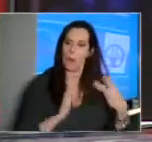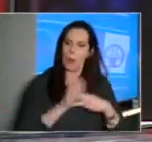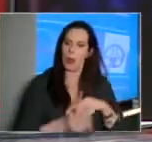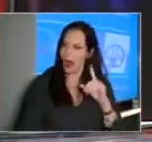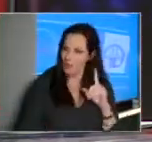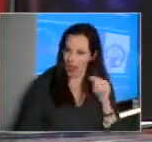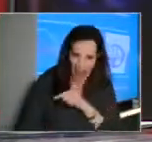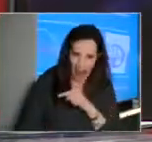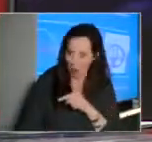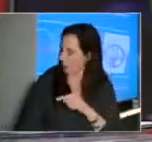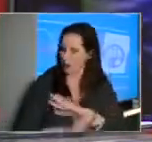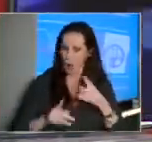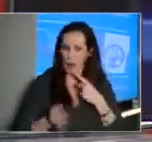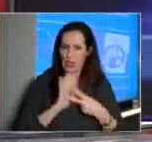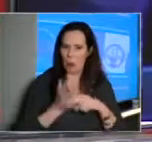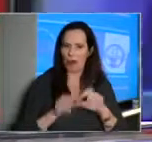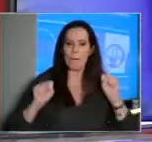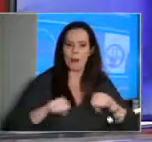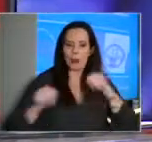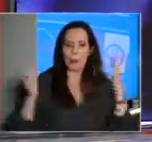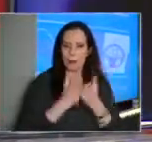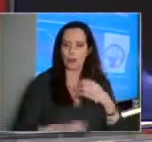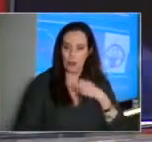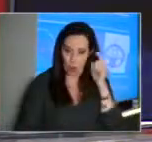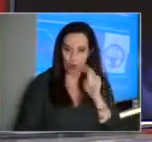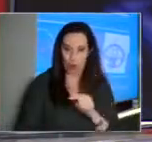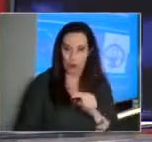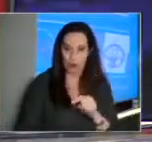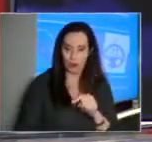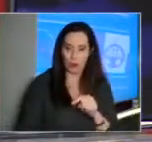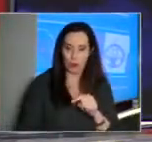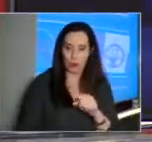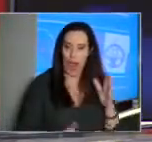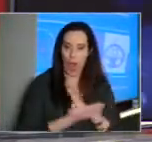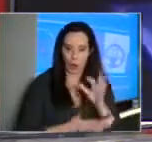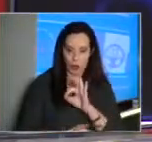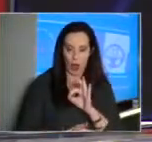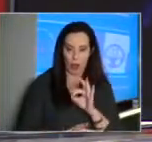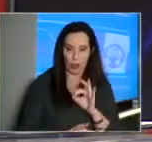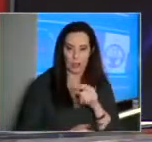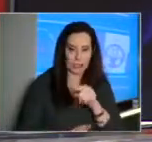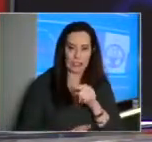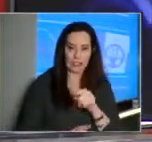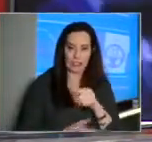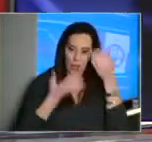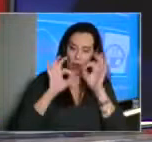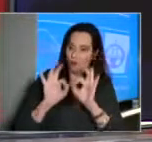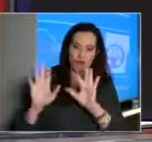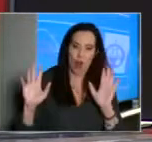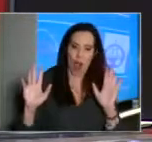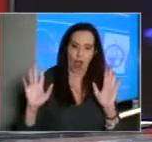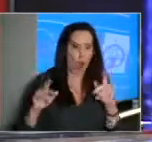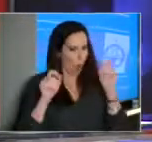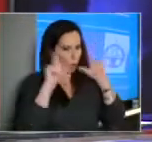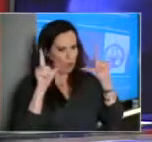אבל עליה לא דיברתי, ואני חושב ש... החלטותיה זה כבוד שלה.